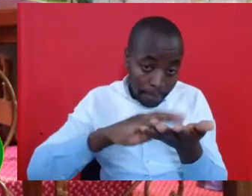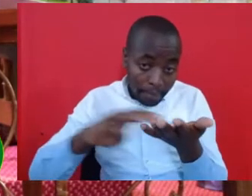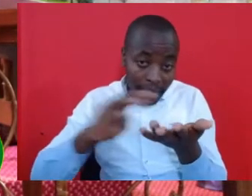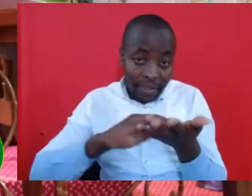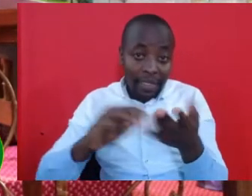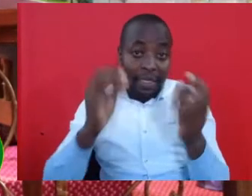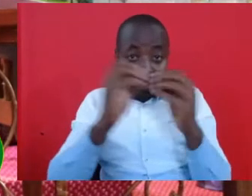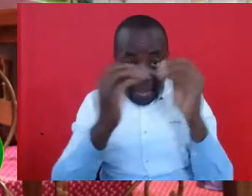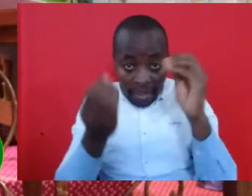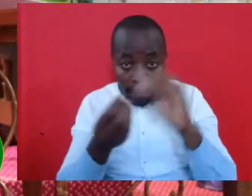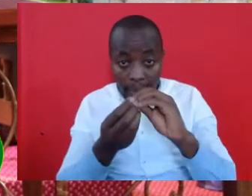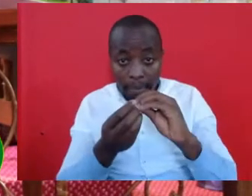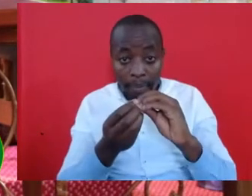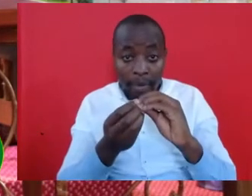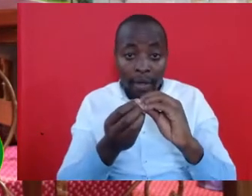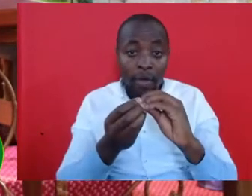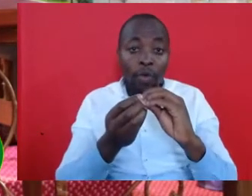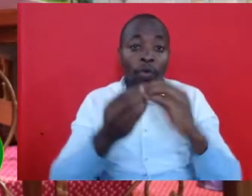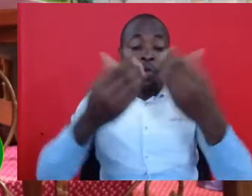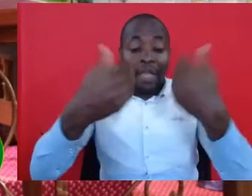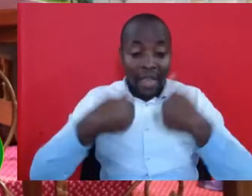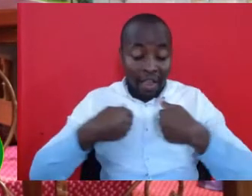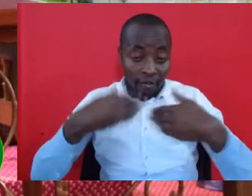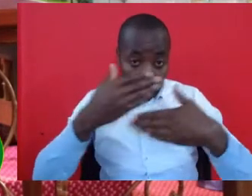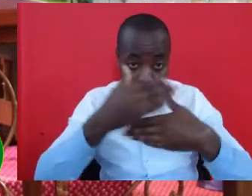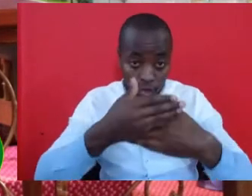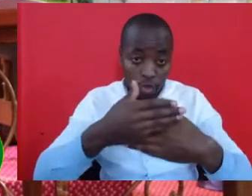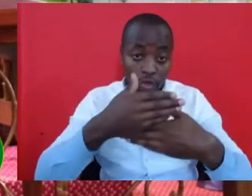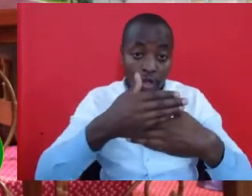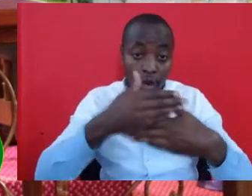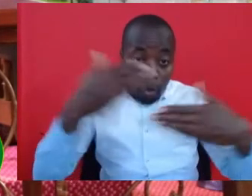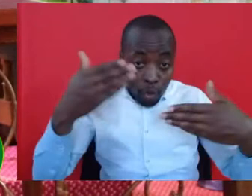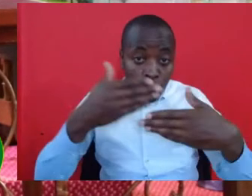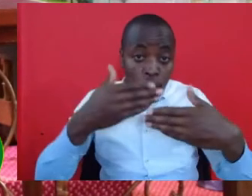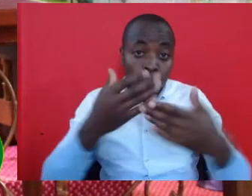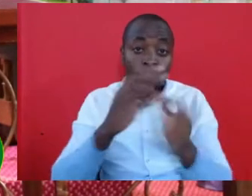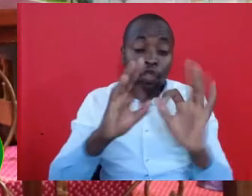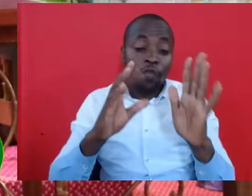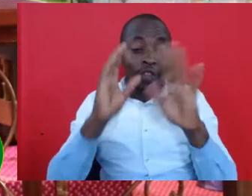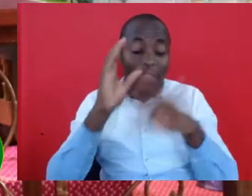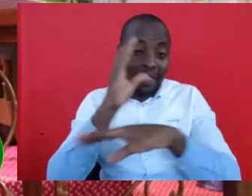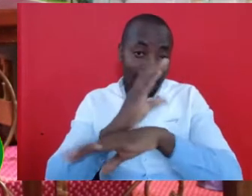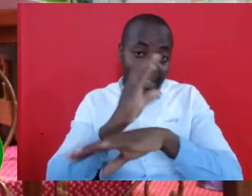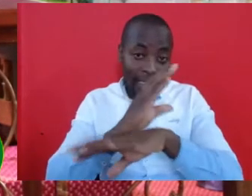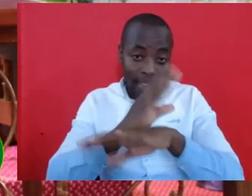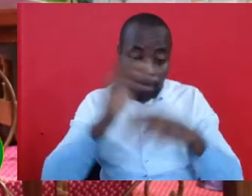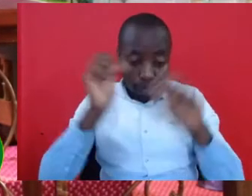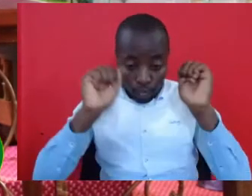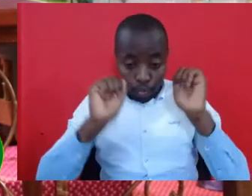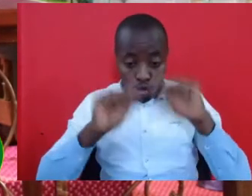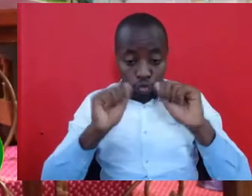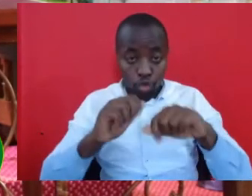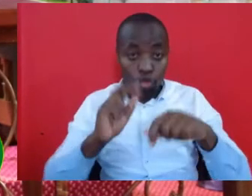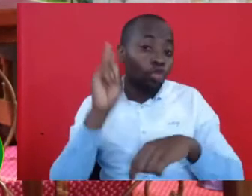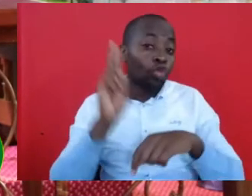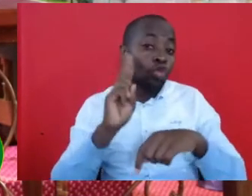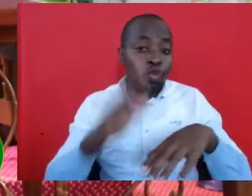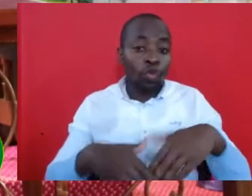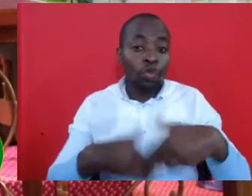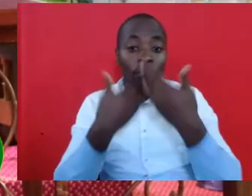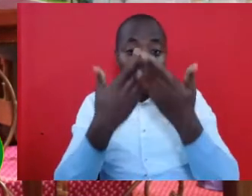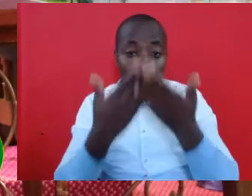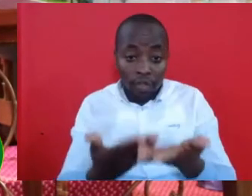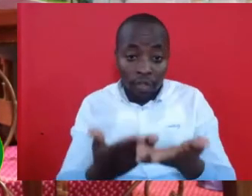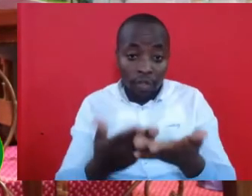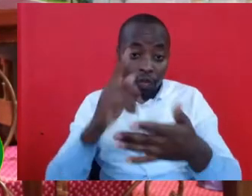imeandikwa kando kando ya kuta za kanisa, unaweza kutumia ili kutoa matoleo yako. Siku ya leo tuko